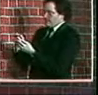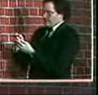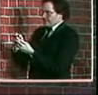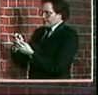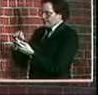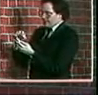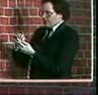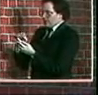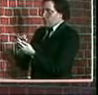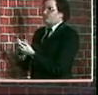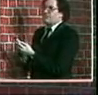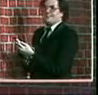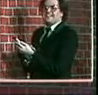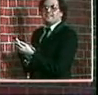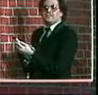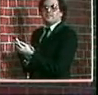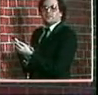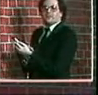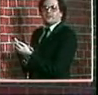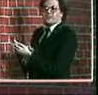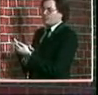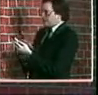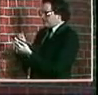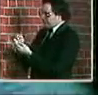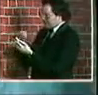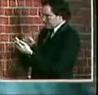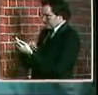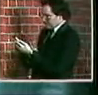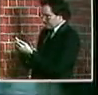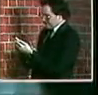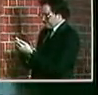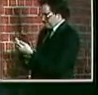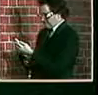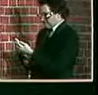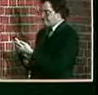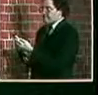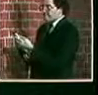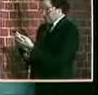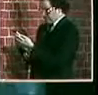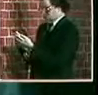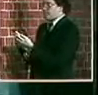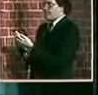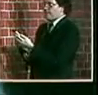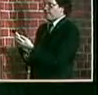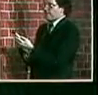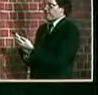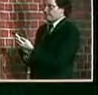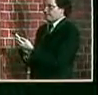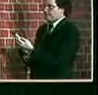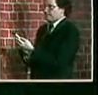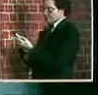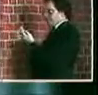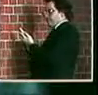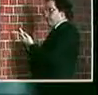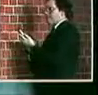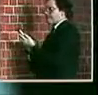nem a Monteverdi. A Csehszlovák kettese motorverseny közvetítés. Stanek, Holacek! Holacek,